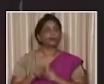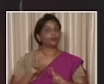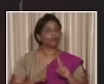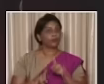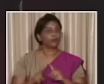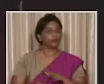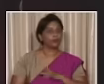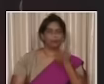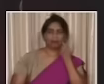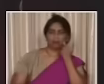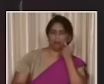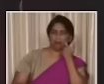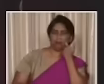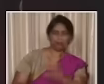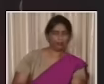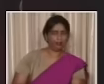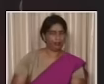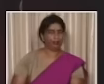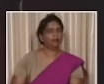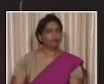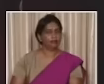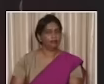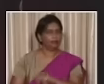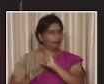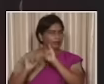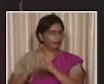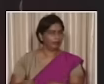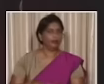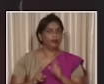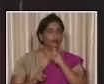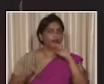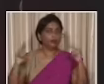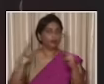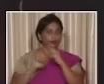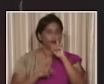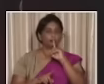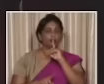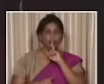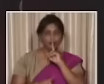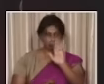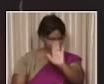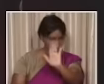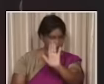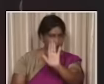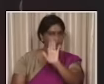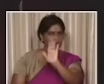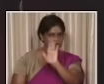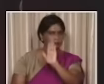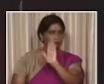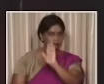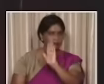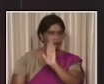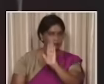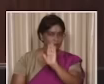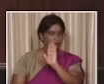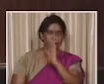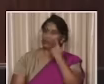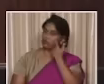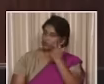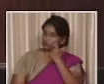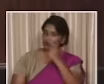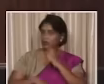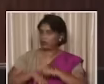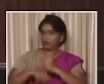පාර්ලිමේන්තුව තුට්ටු දෙකකට ඇදදම අධිකරණයේ තීන්දුවක් දුන්නා. පොඩකින්න පක්ෂනායකතුමා